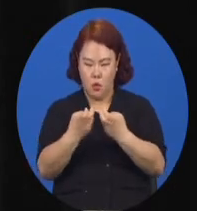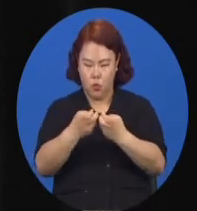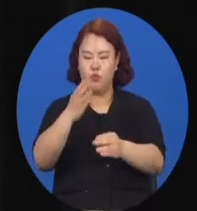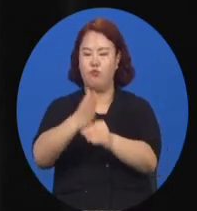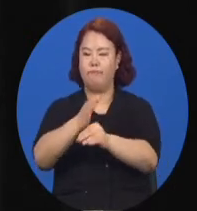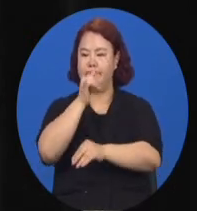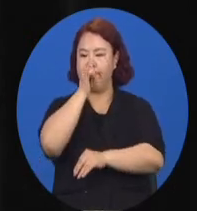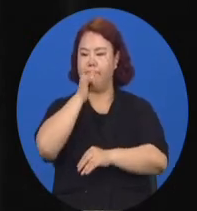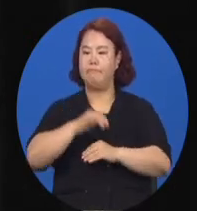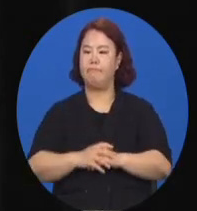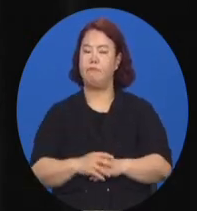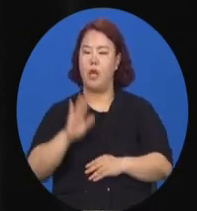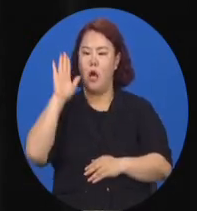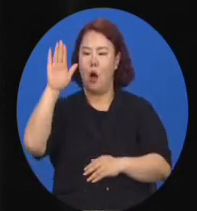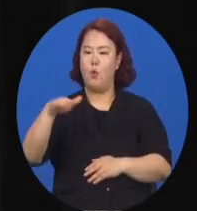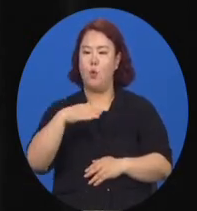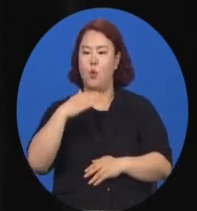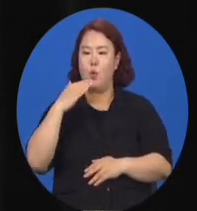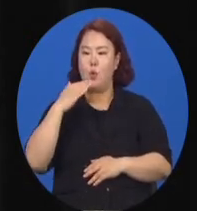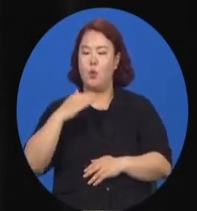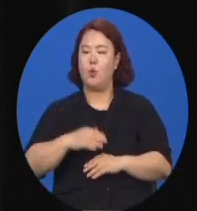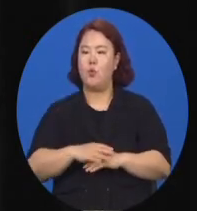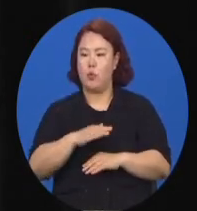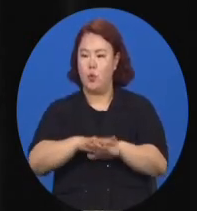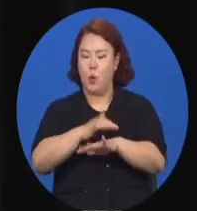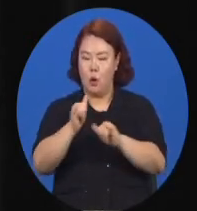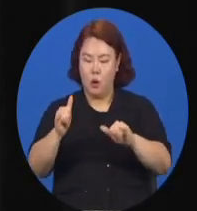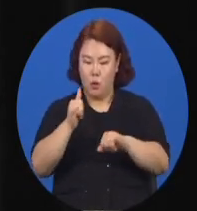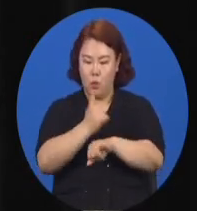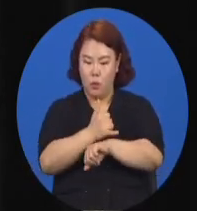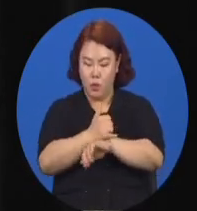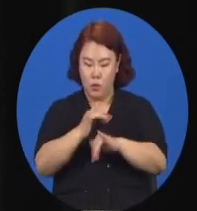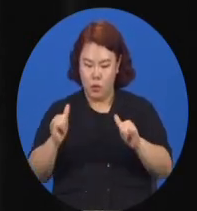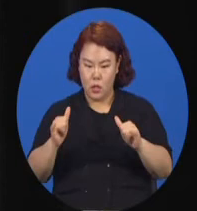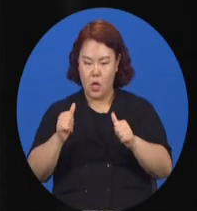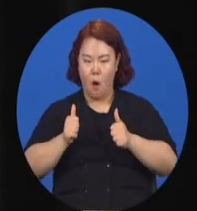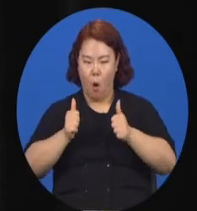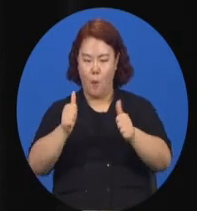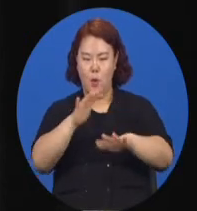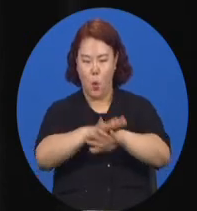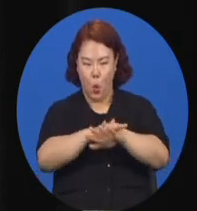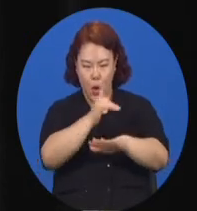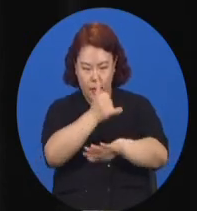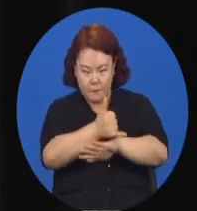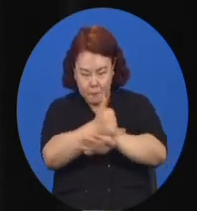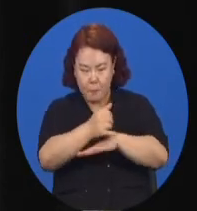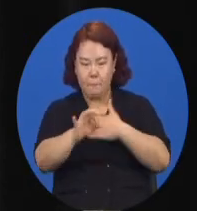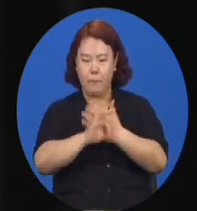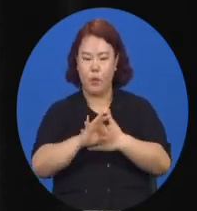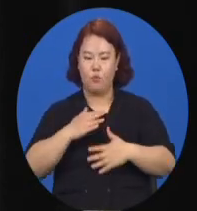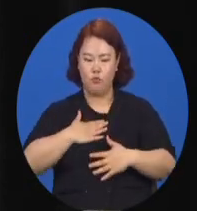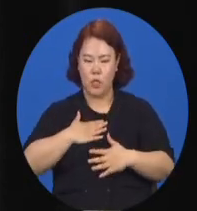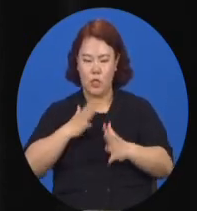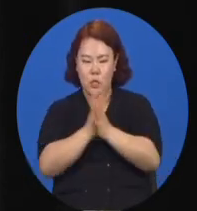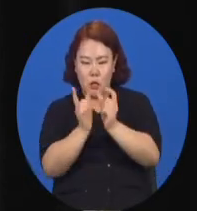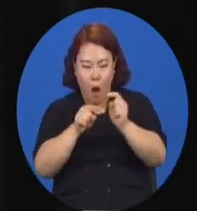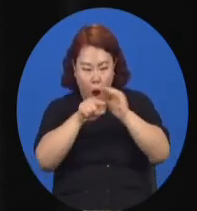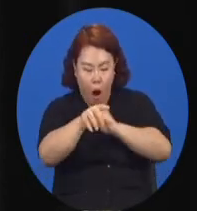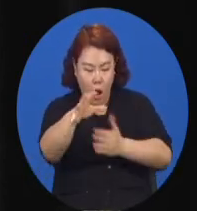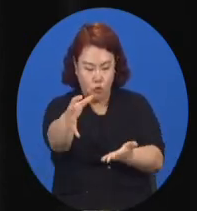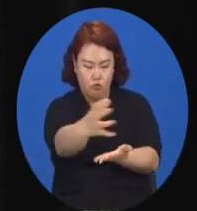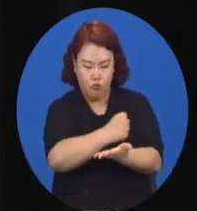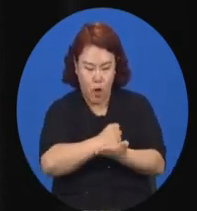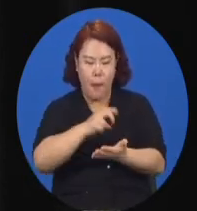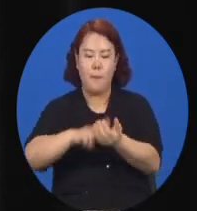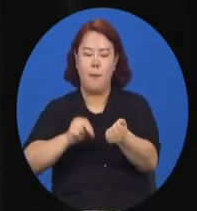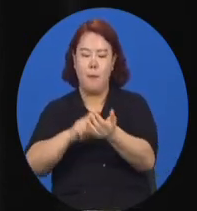우리 농업인들은 열심히 농사만 지으면은 저희들이 현지에 가서 농산물을 수거해서